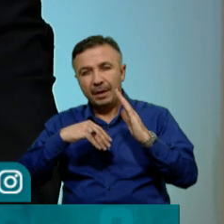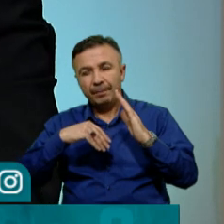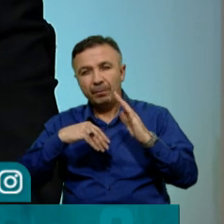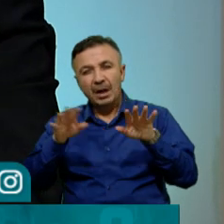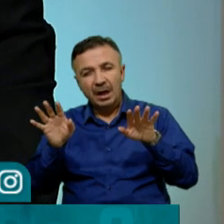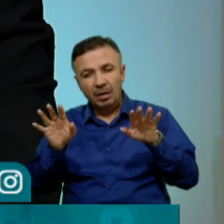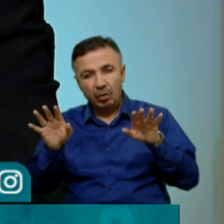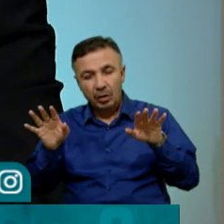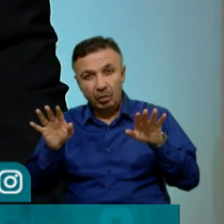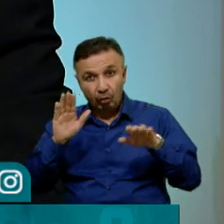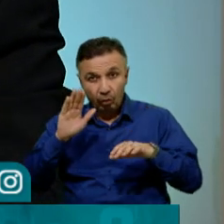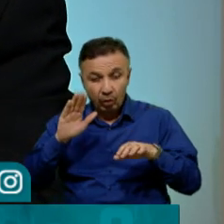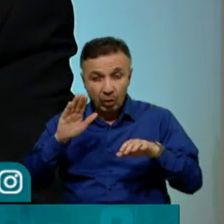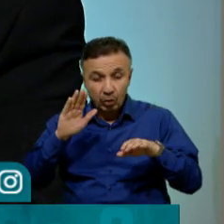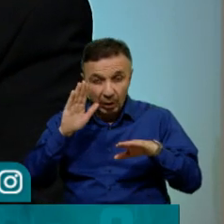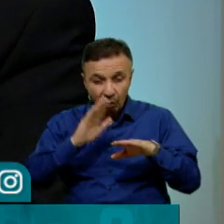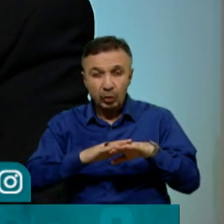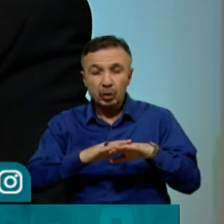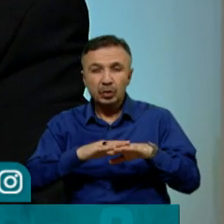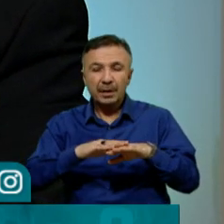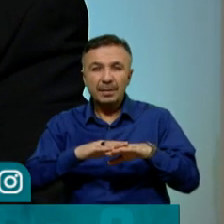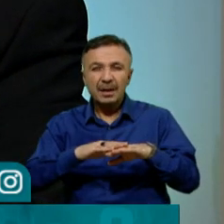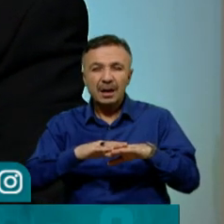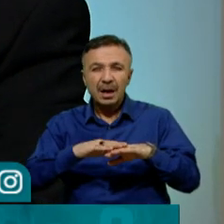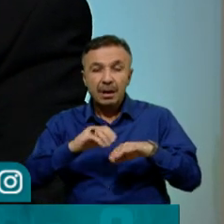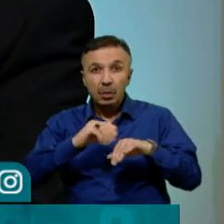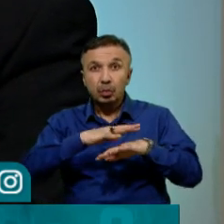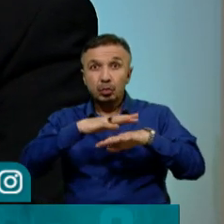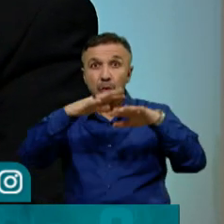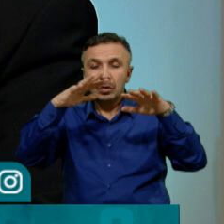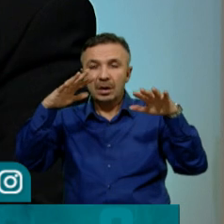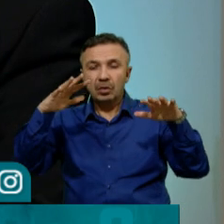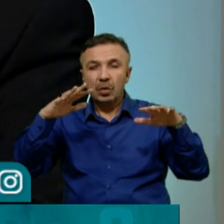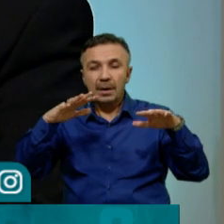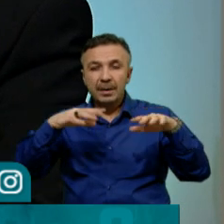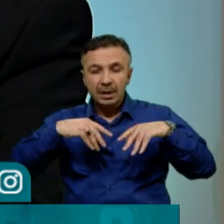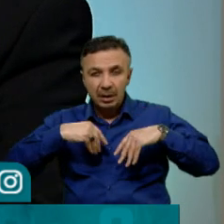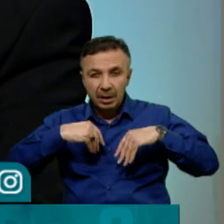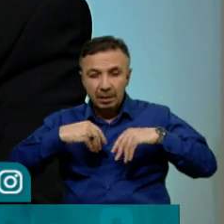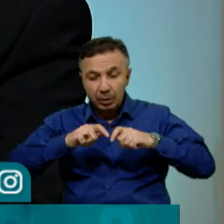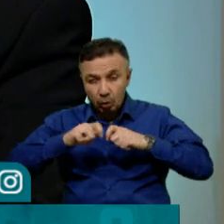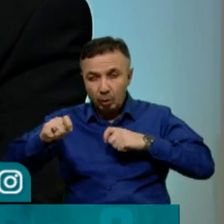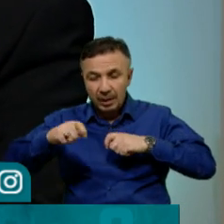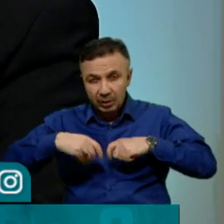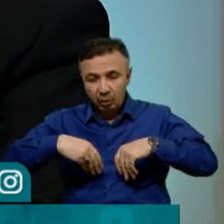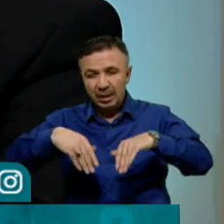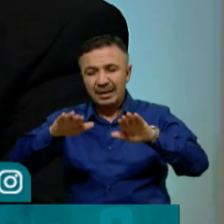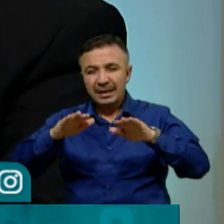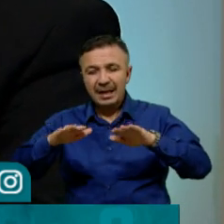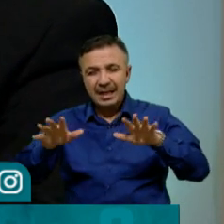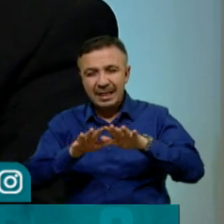vurduğunuzda toz çıkıyorsa onun üzerinde de yani öyle bir kumaşın üzerinde de temmim yapılabilir